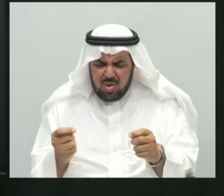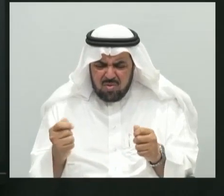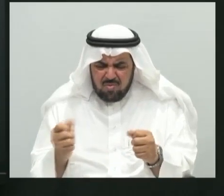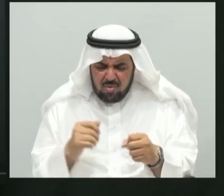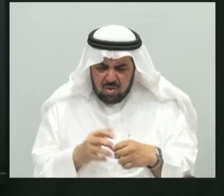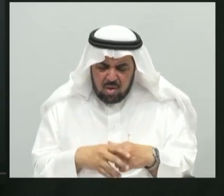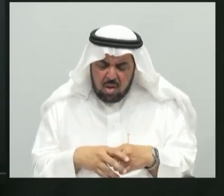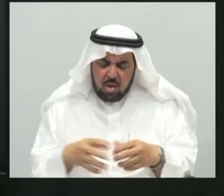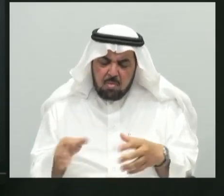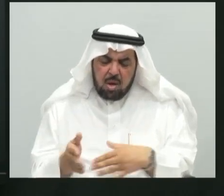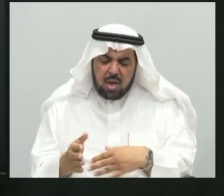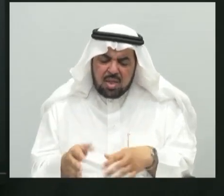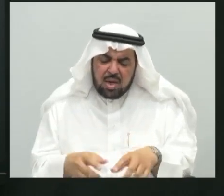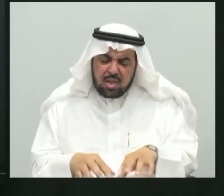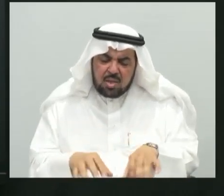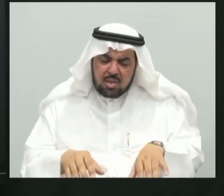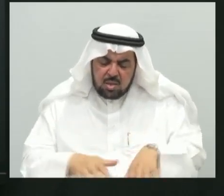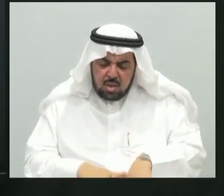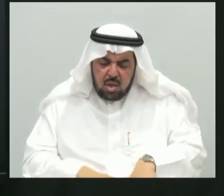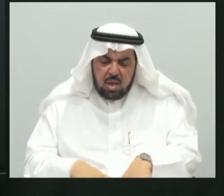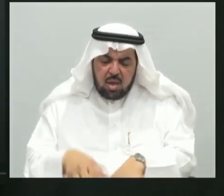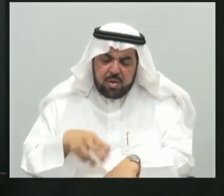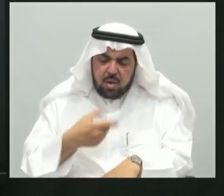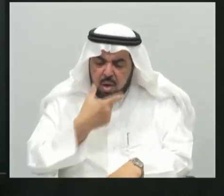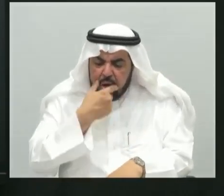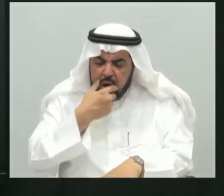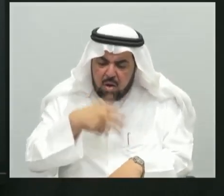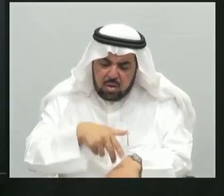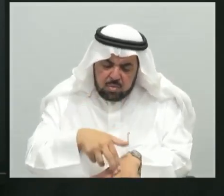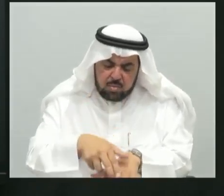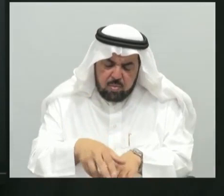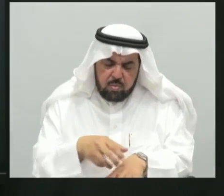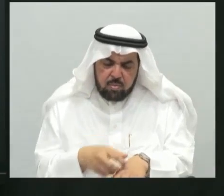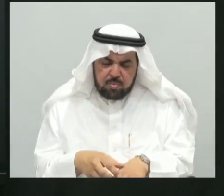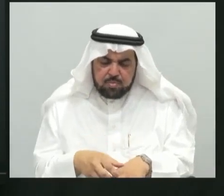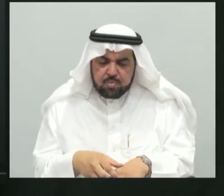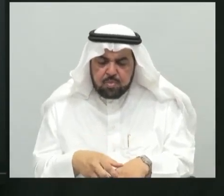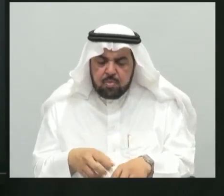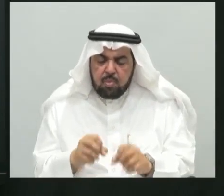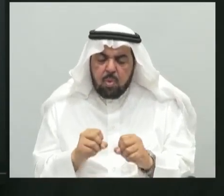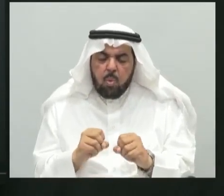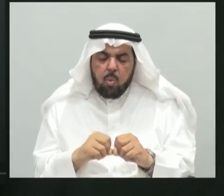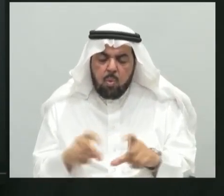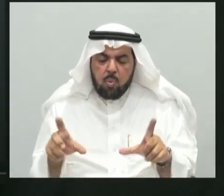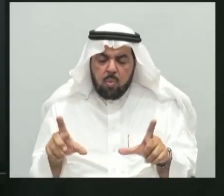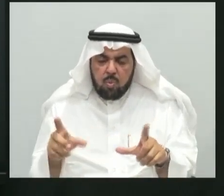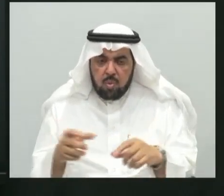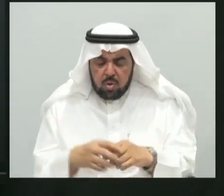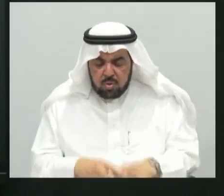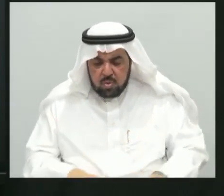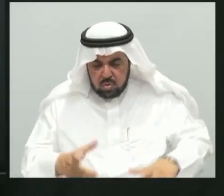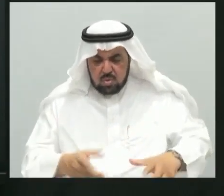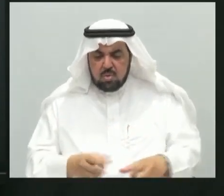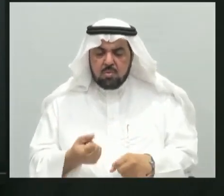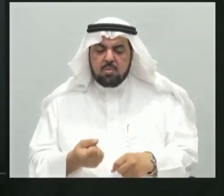وجود حشرات زاف زاحفه اي تعيش على سطح الارض قم بوصف بوصفها وهي